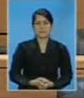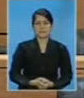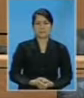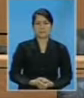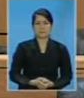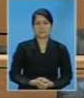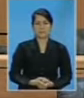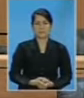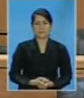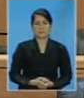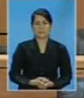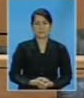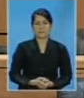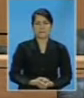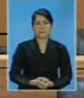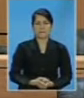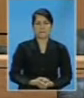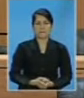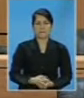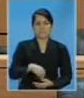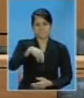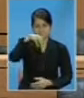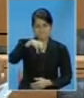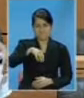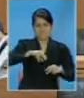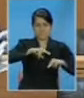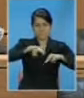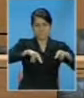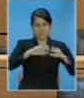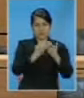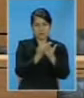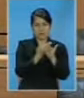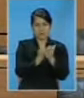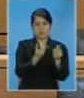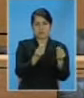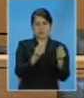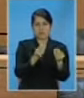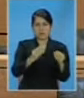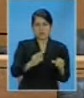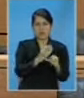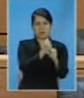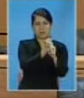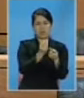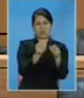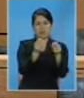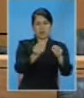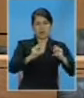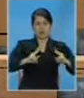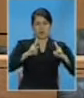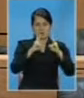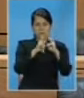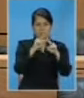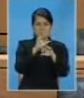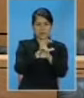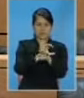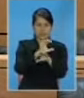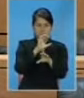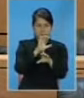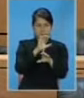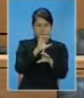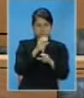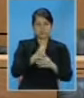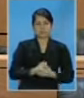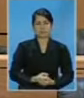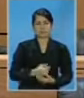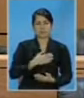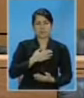เวลาสำนักงานตรวจเงินแผ่นดินได้สรุปให้ทางกระทรวงมหาดไทยแล้วเนี่ยนะครับ สิ่งที่ผ